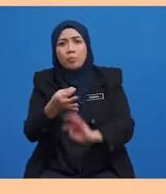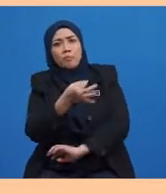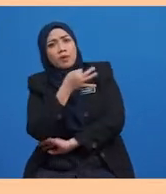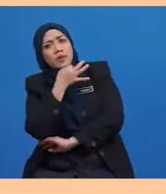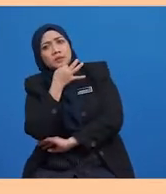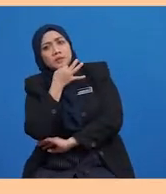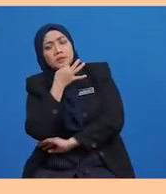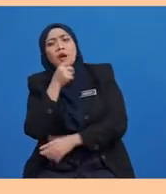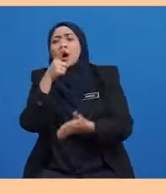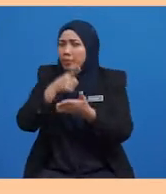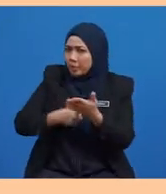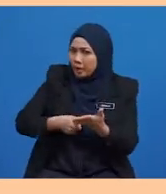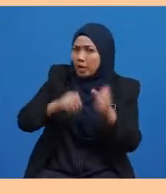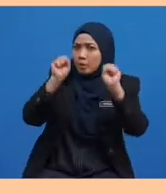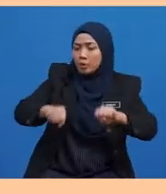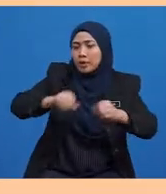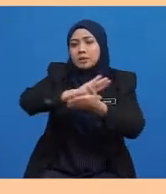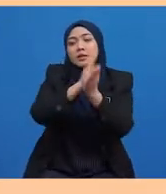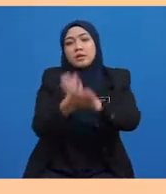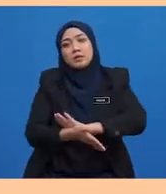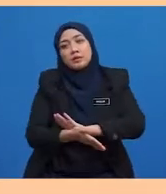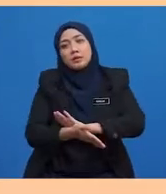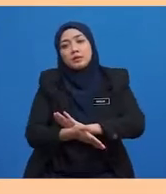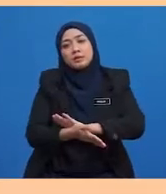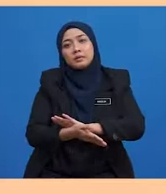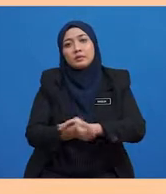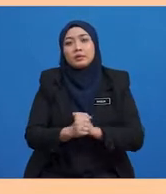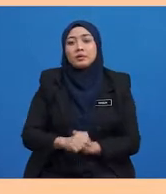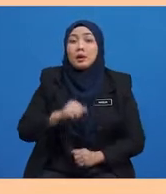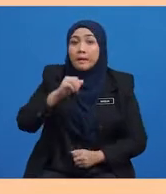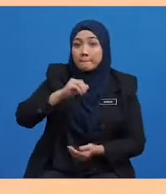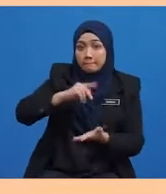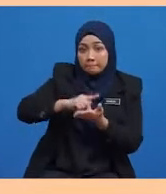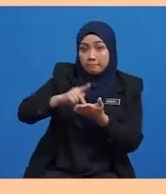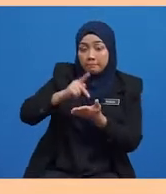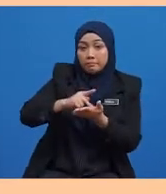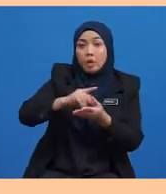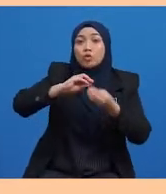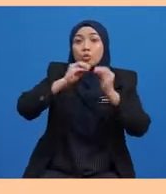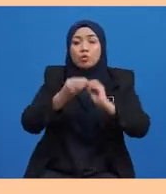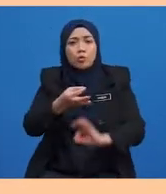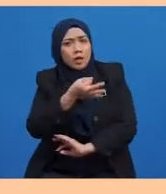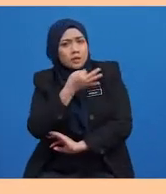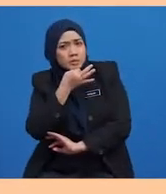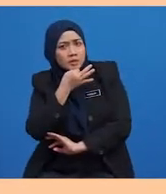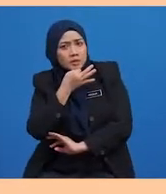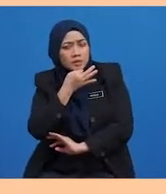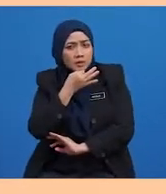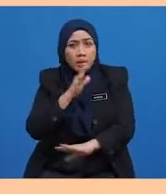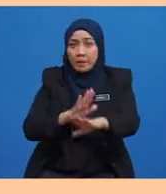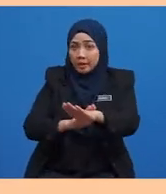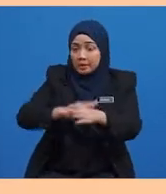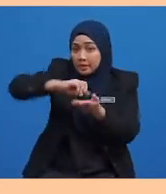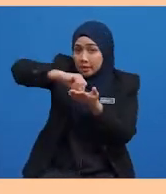Bilangan nombor ganjil yang ada dalam sebiji dadu adalah 3, iaitu